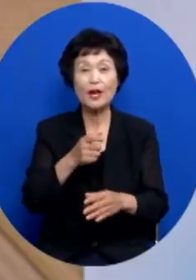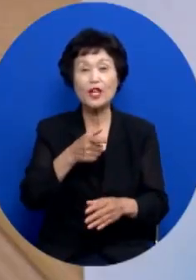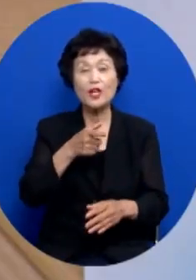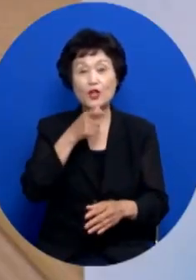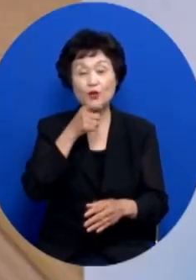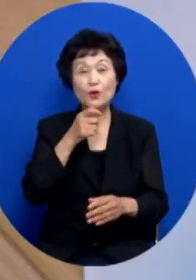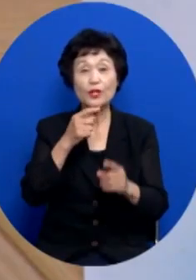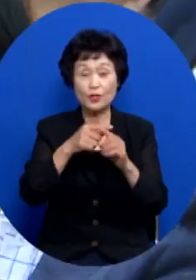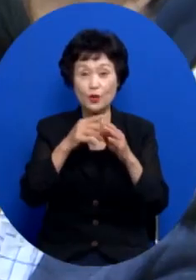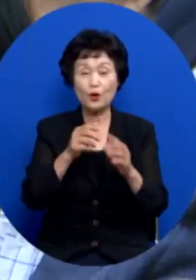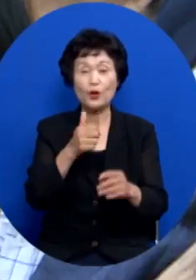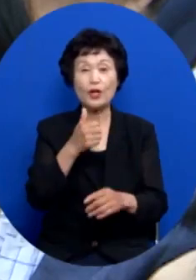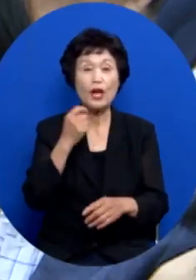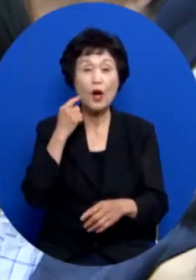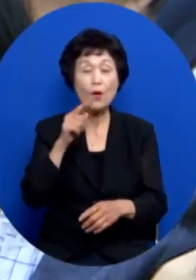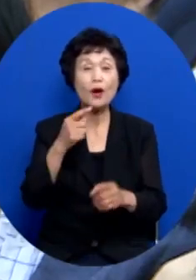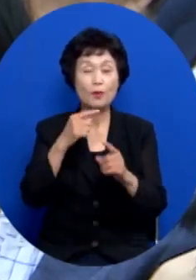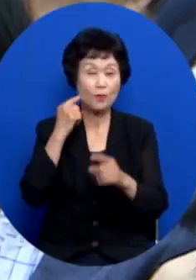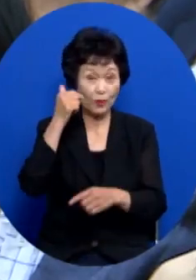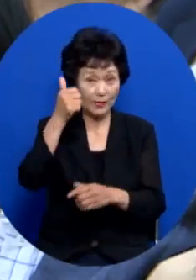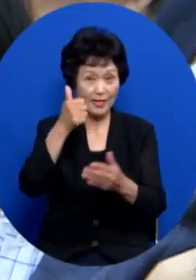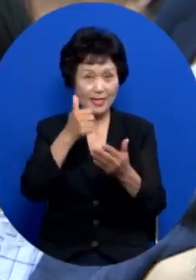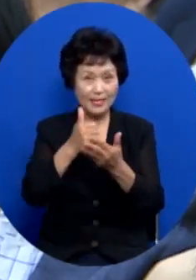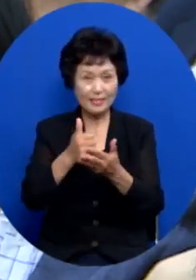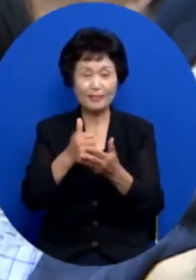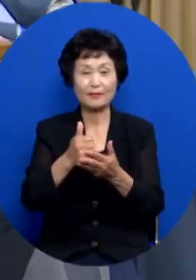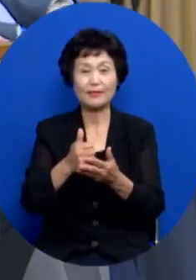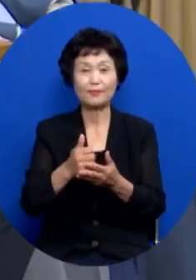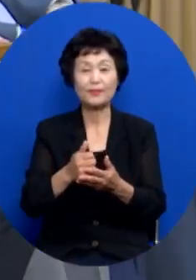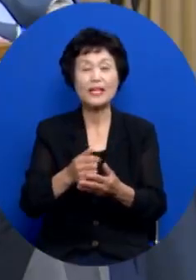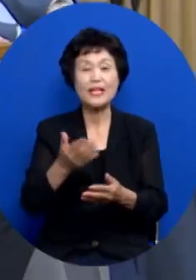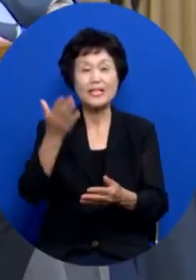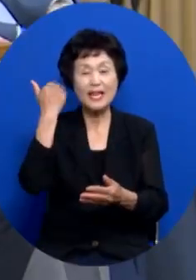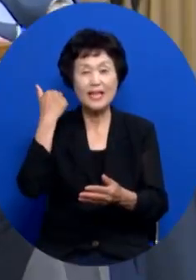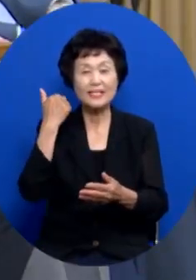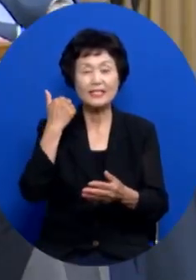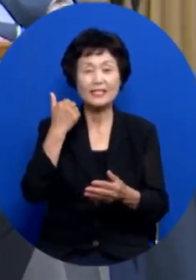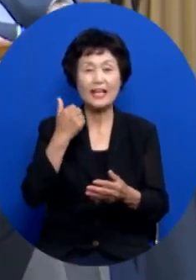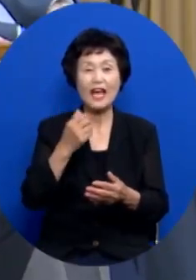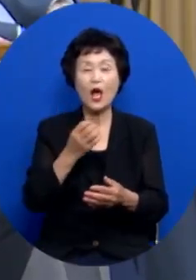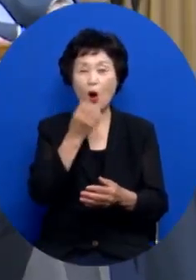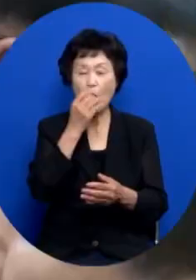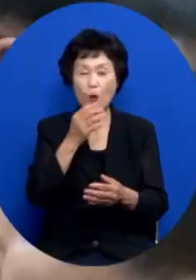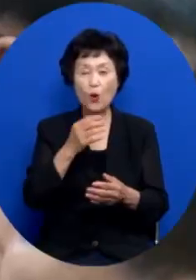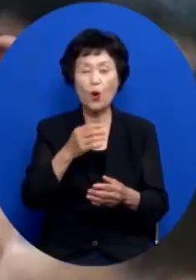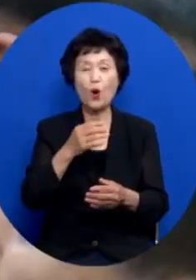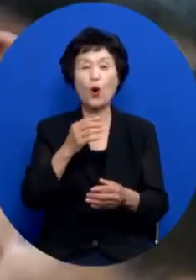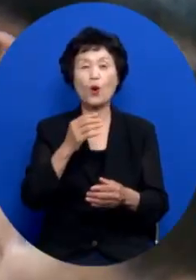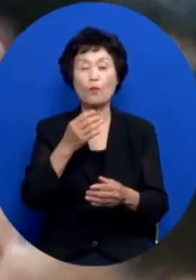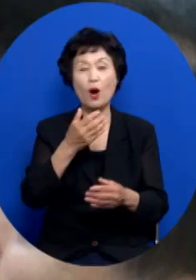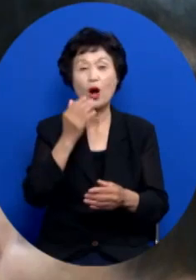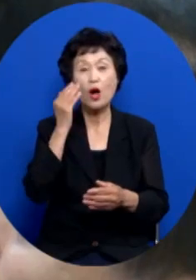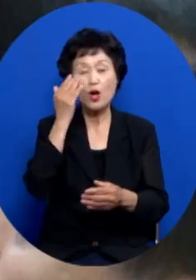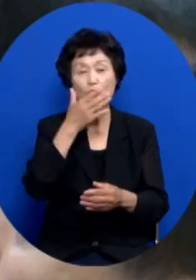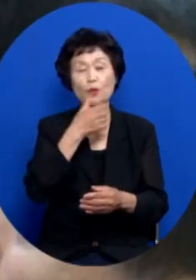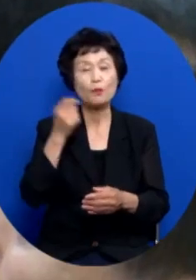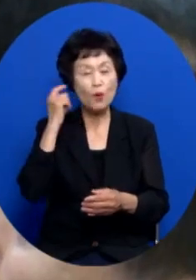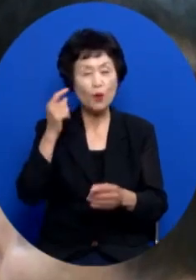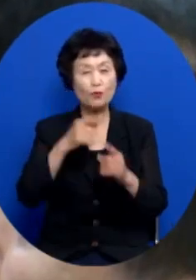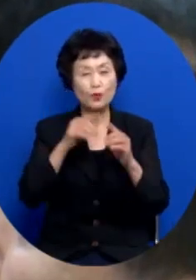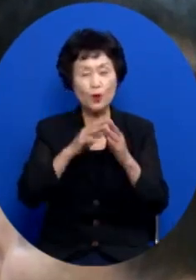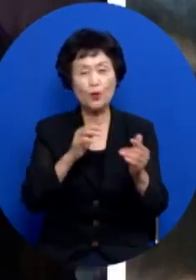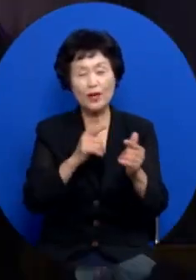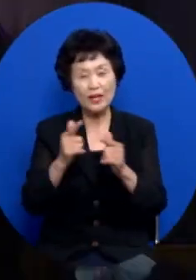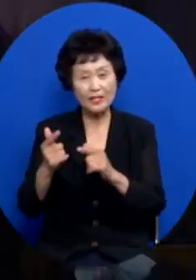황윤성 목사는 여의도 순복음교회 선교국장과 관악 대교구장, 홍콩 순복음교회 담임 목사를 역임했습니다.